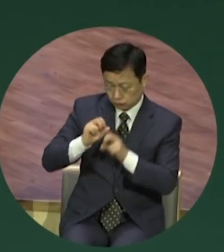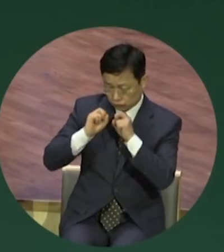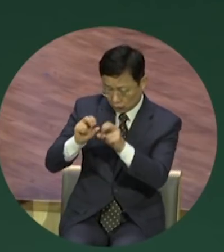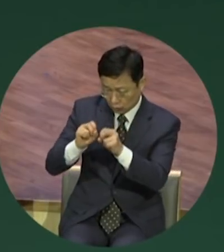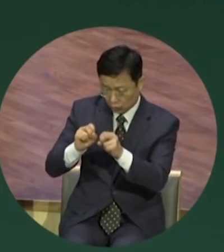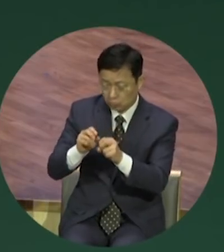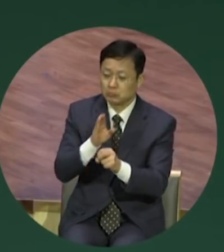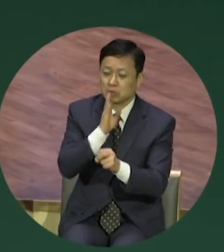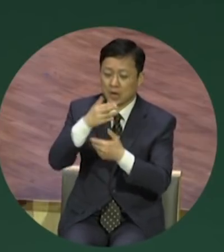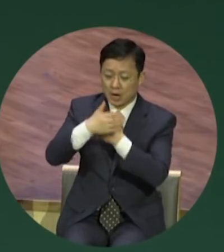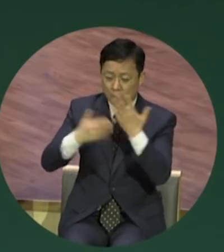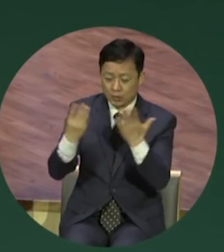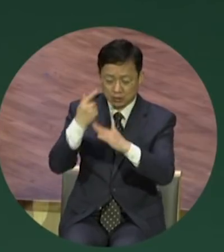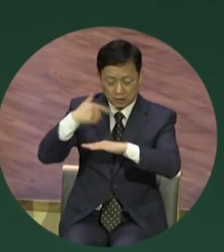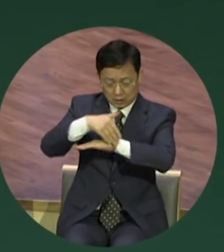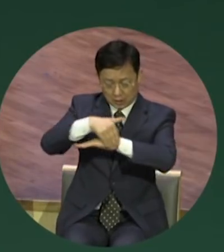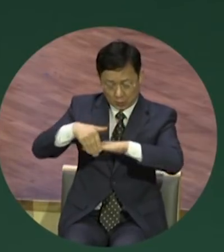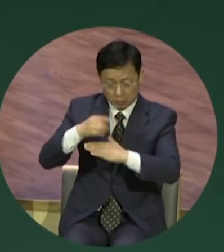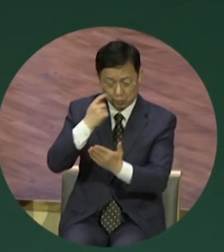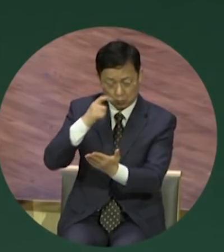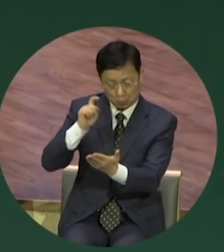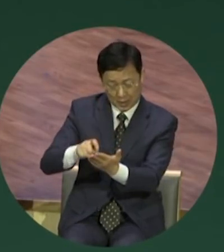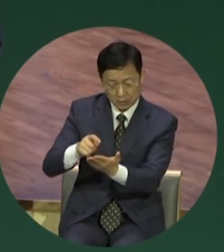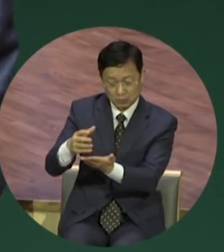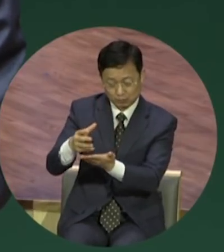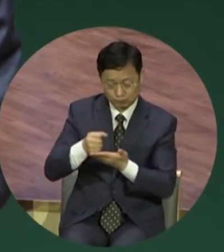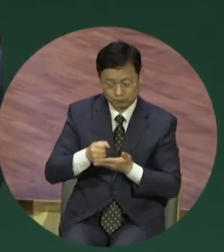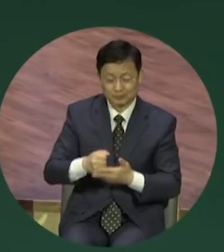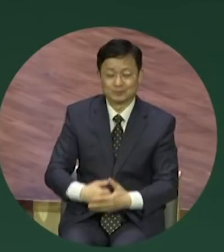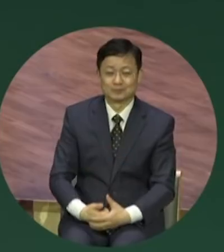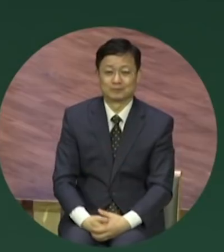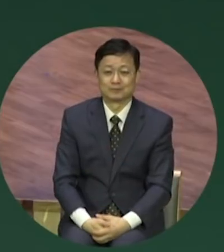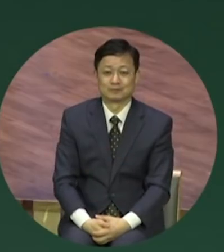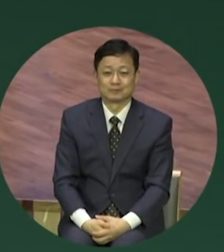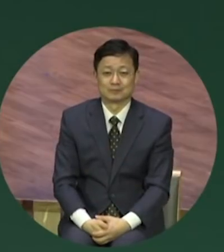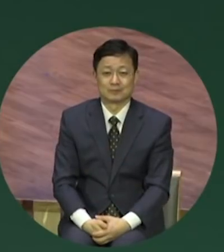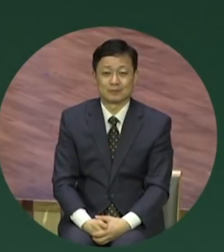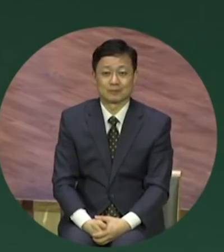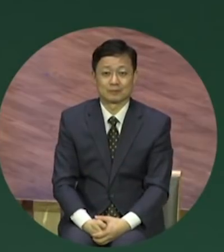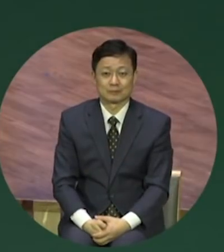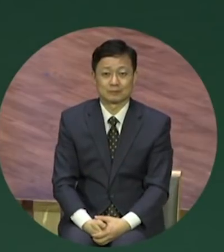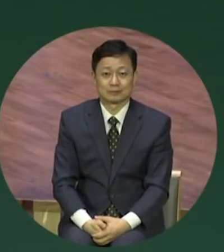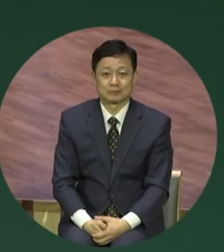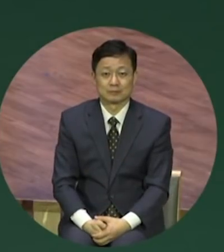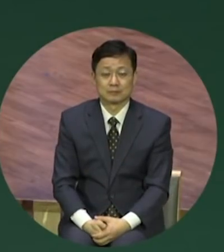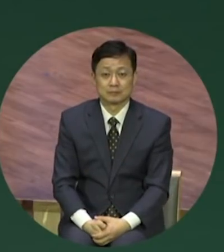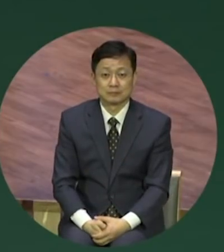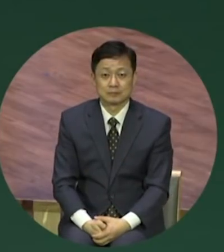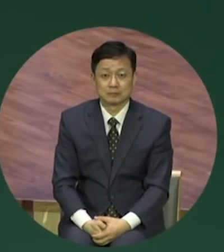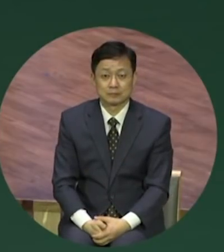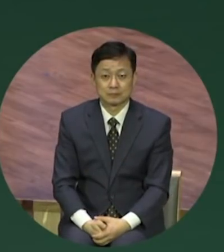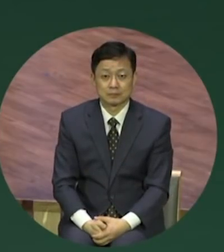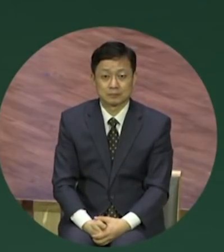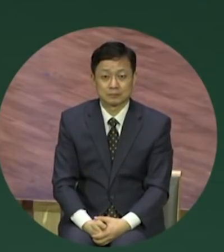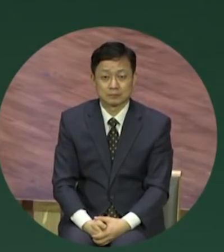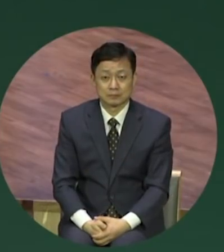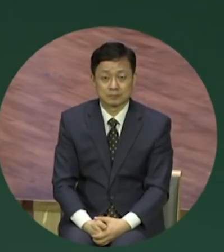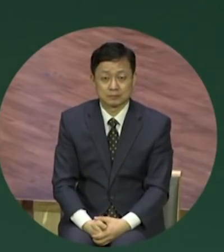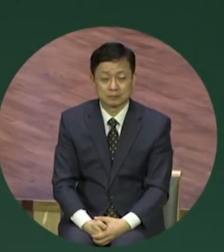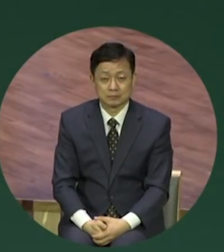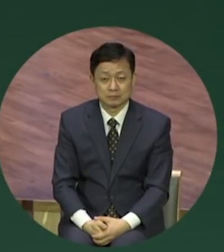절대로 세우는 단체. 이걸 발견해. Military missions organization is an organization and group that God Himself has raised up. 이걸 발견한